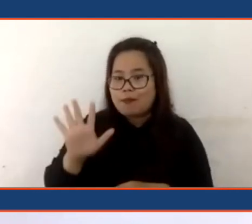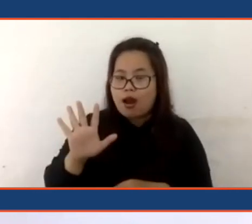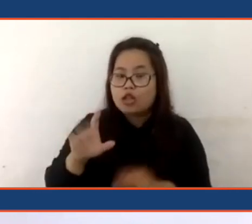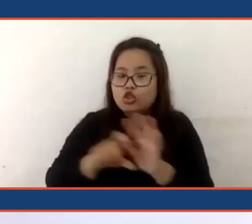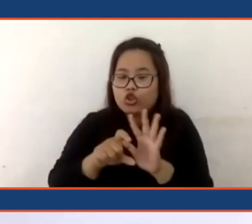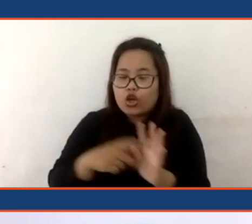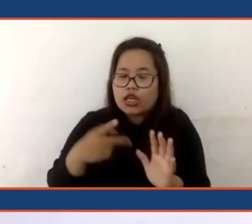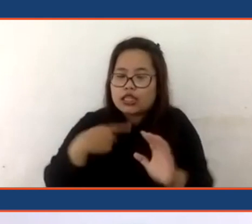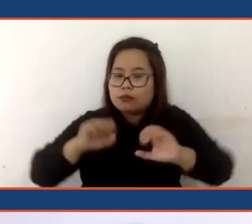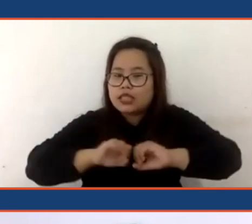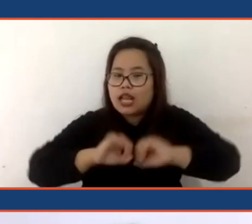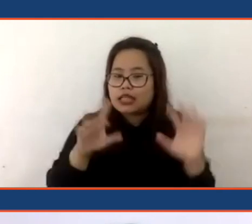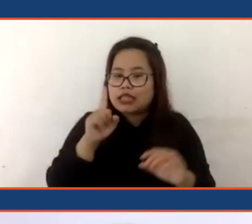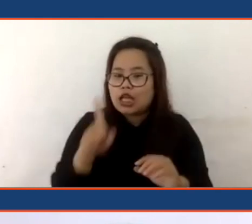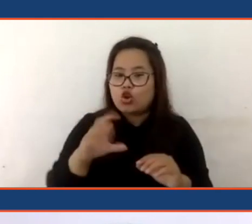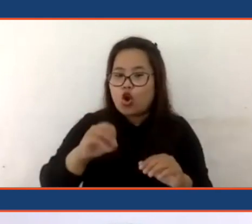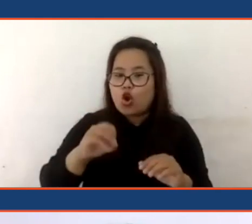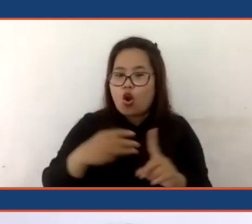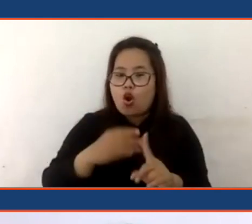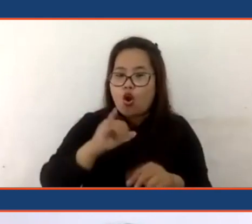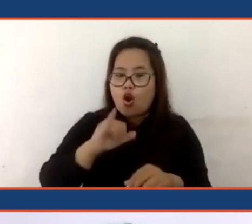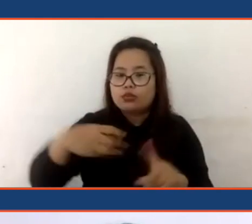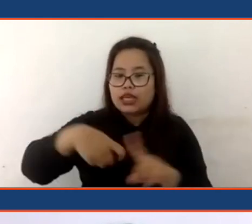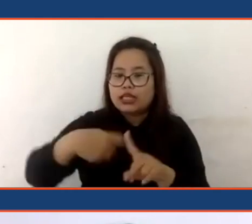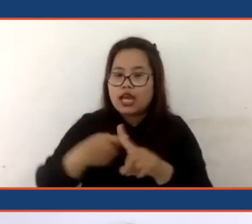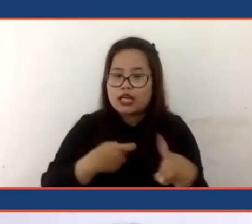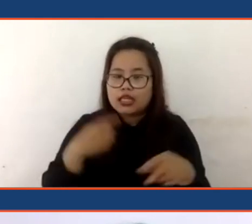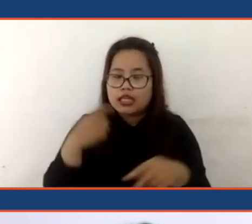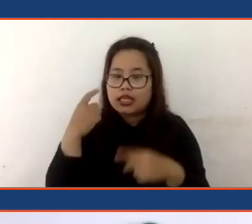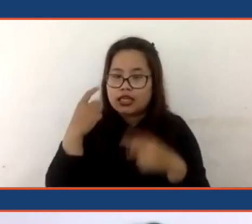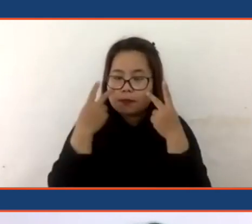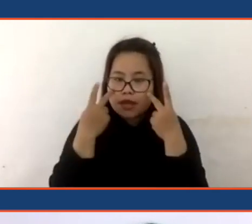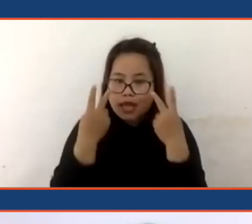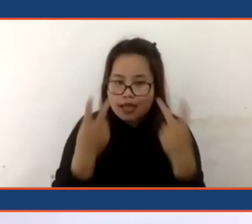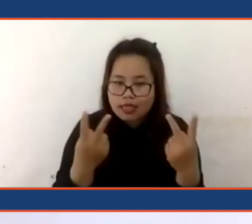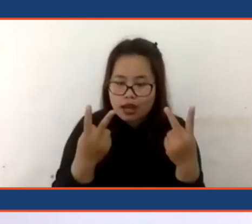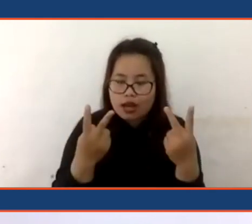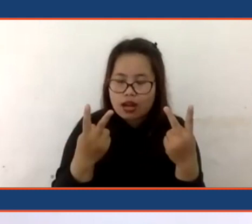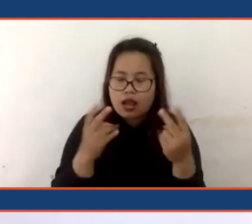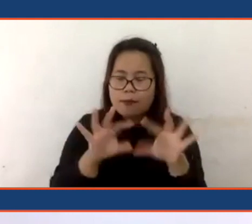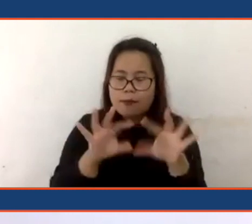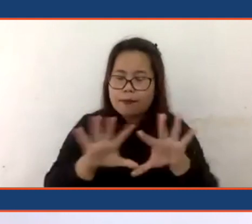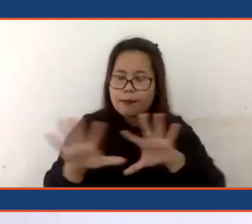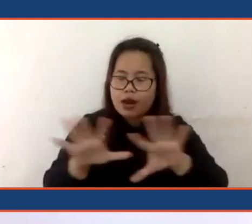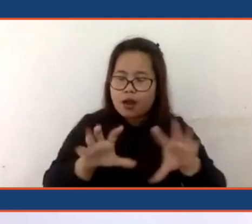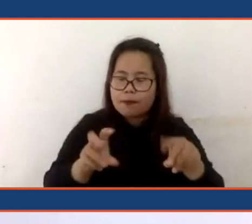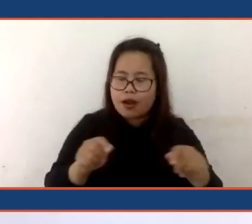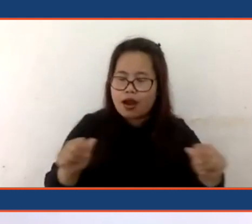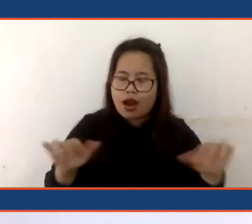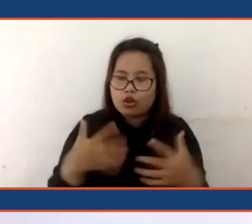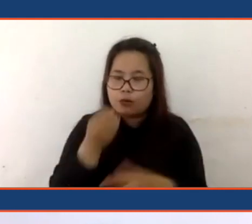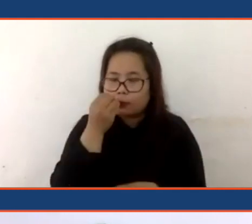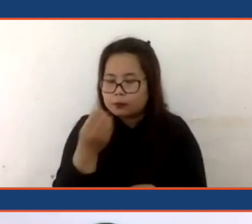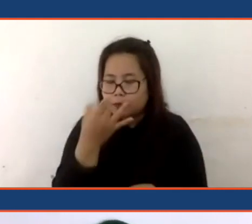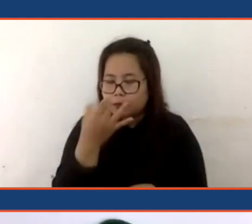satu objek menggunakan melalui indera pengelihatan peraba pencium dan pendengaran dan